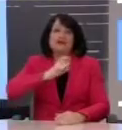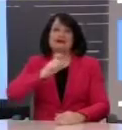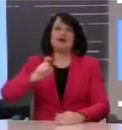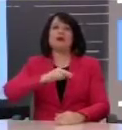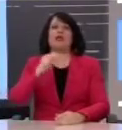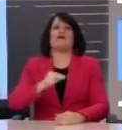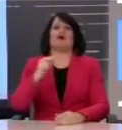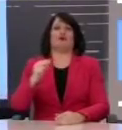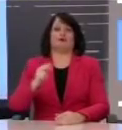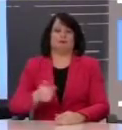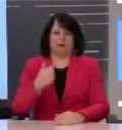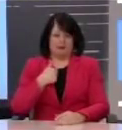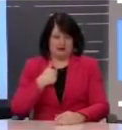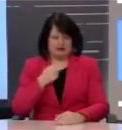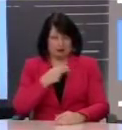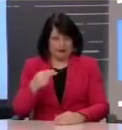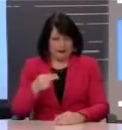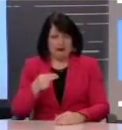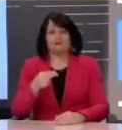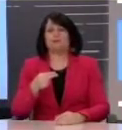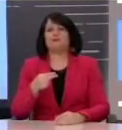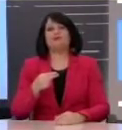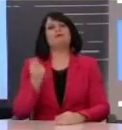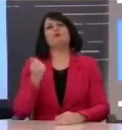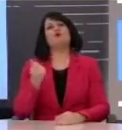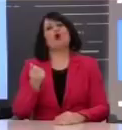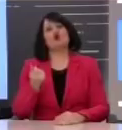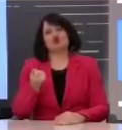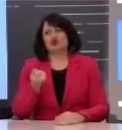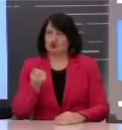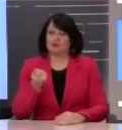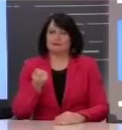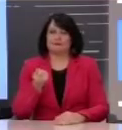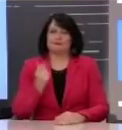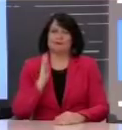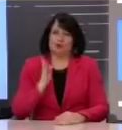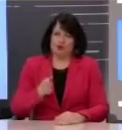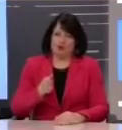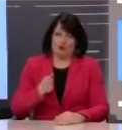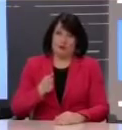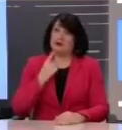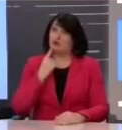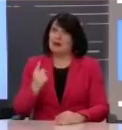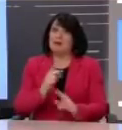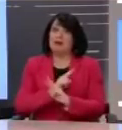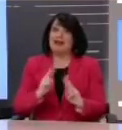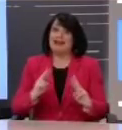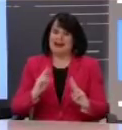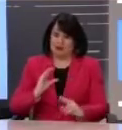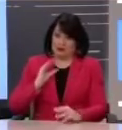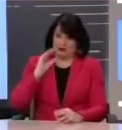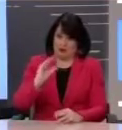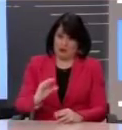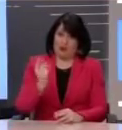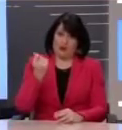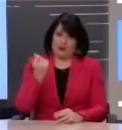Στην περίπτωσή μας, το ποσό το οποίο μπορεί να διαθέσει η Ελλάδα και έχουμε καταστήσει σαφές στις